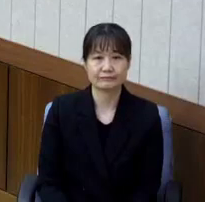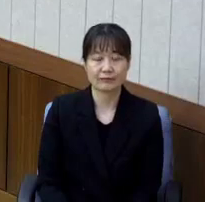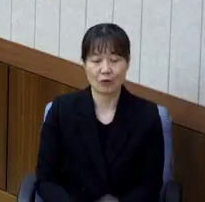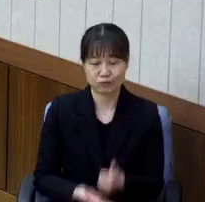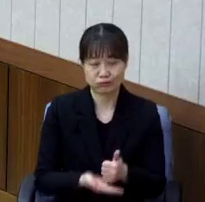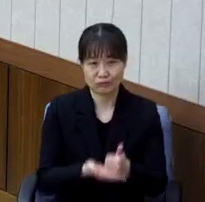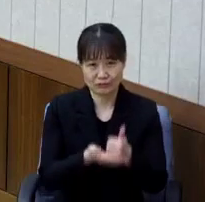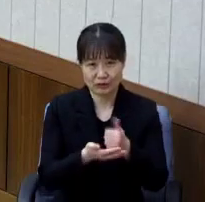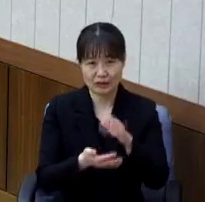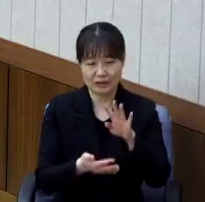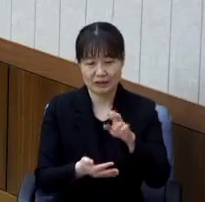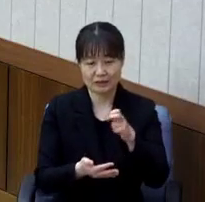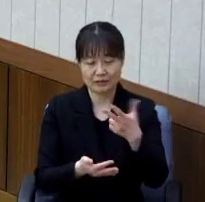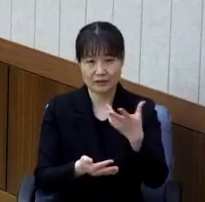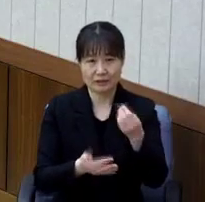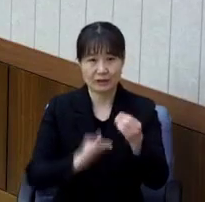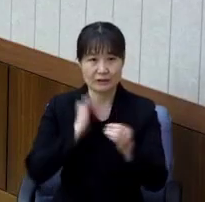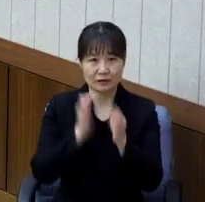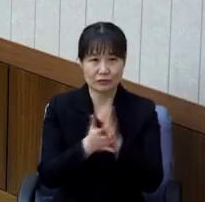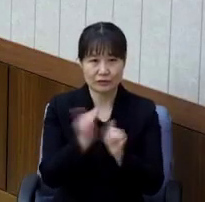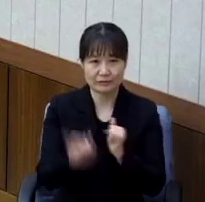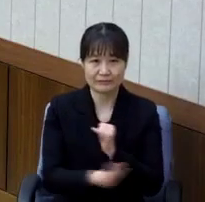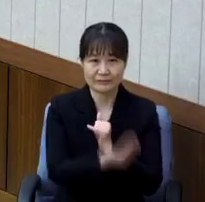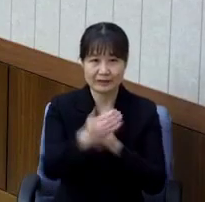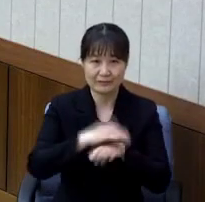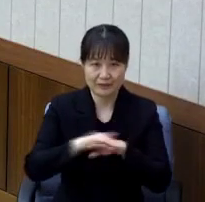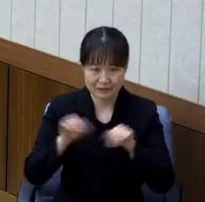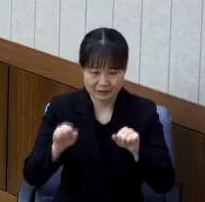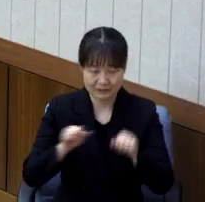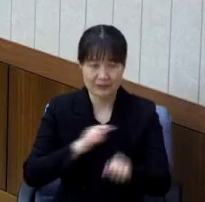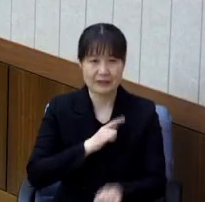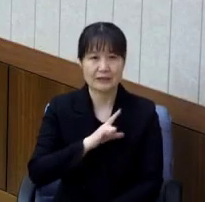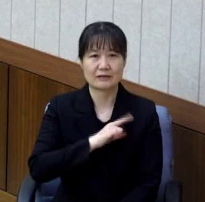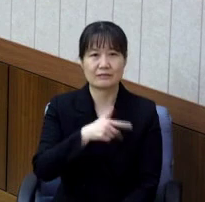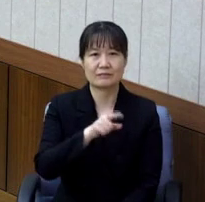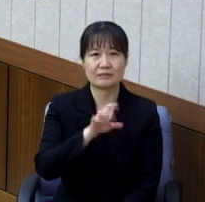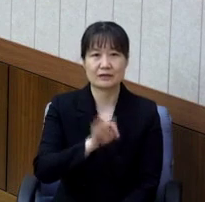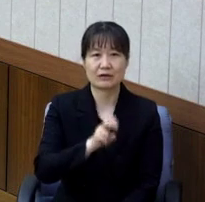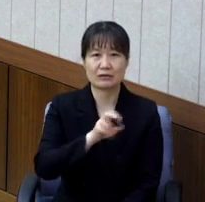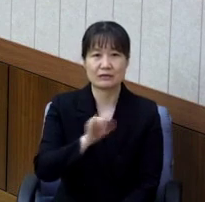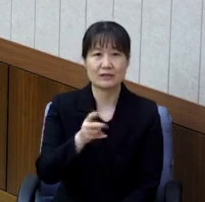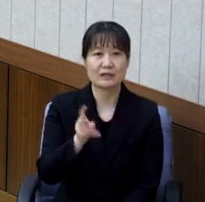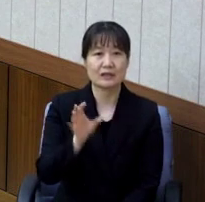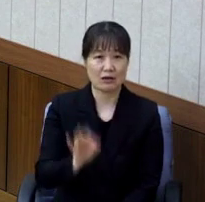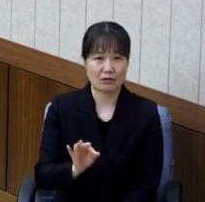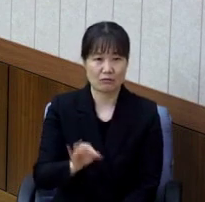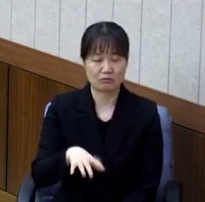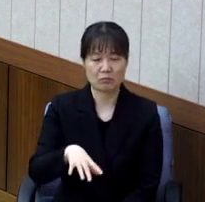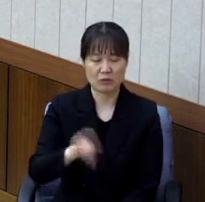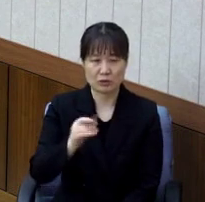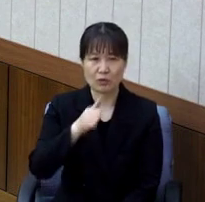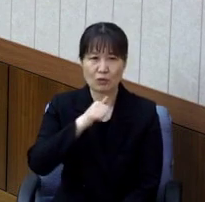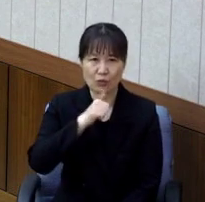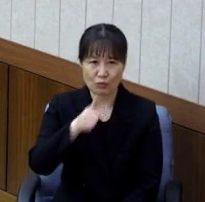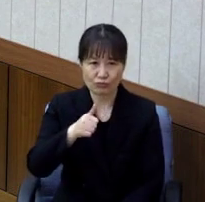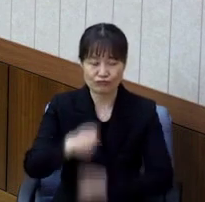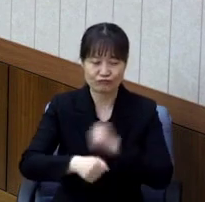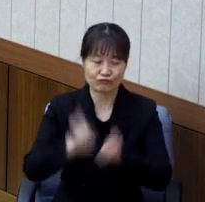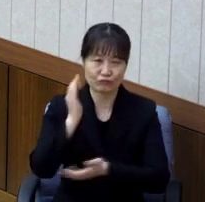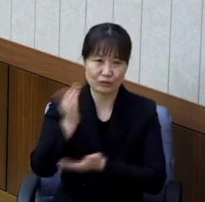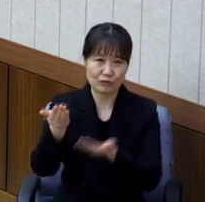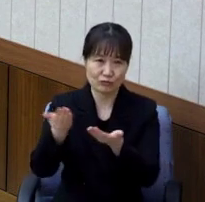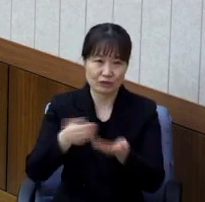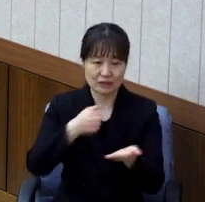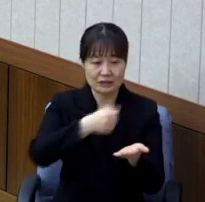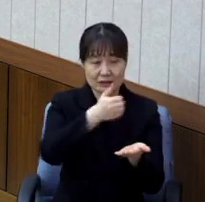존경하는 47만 의정부 시민 여러분 안녕하십니까 정미영 의원입니다 먼저 5분 자유 발언의 기회를 주신 의장님과